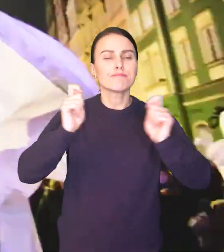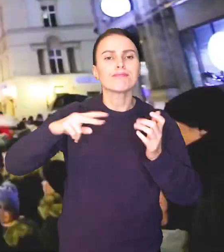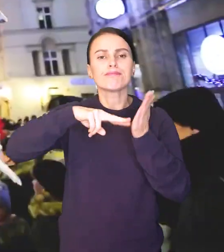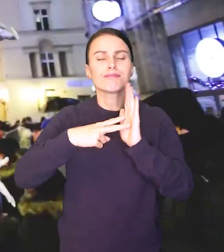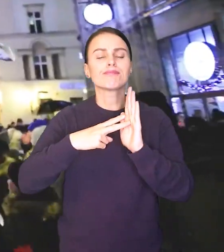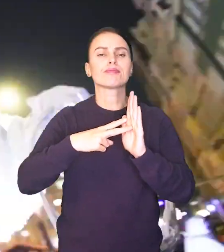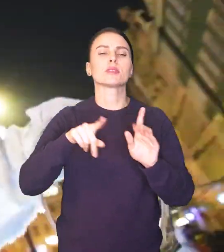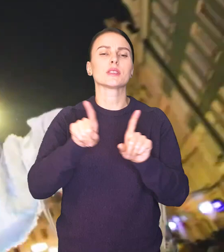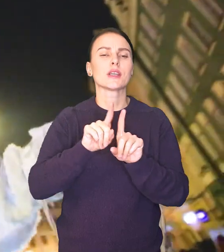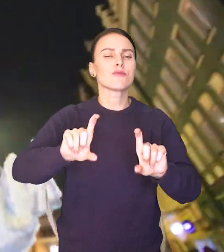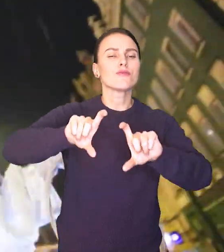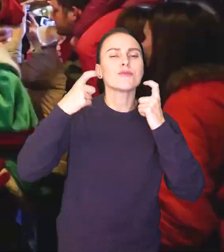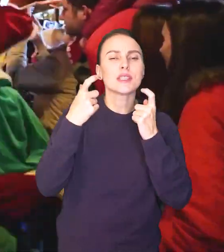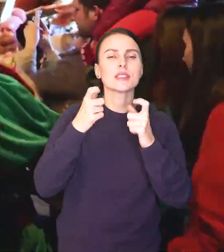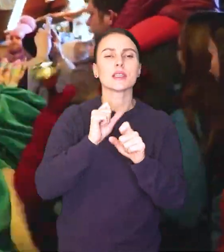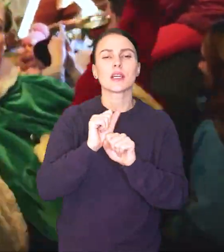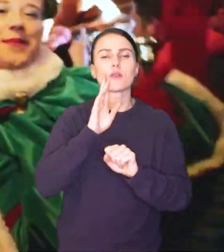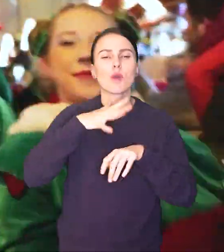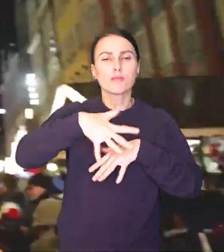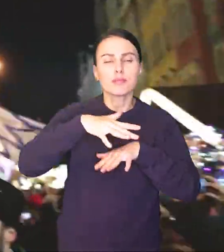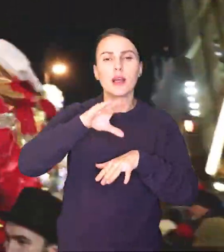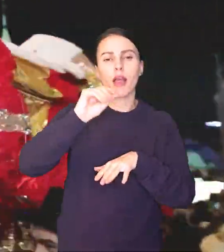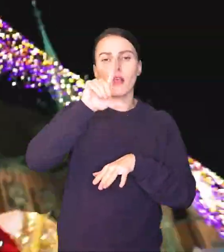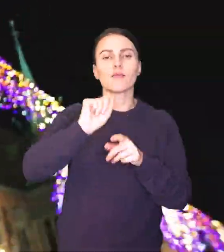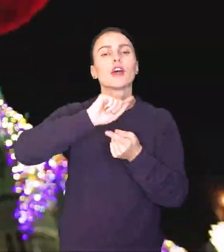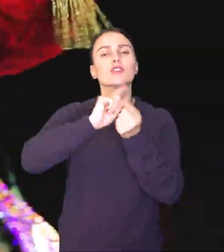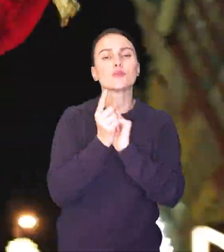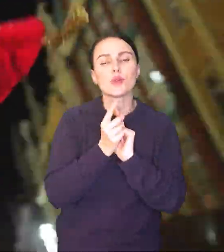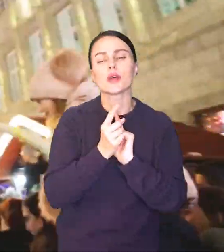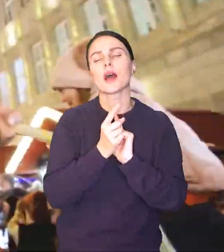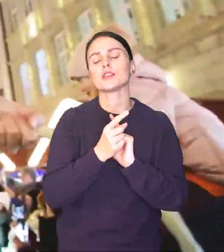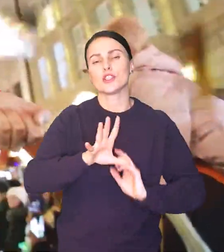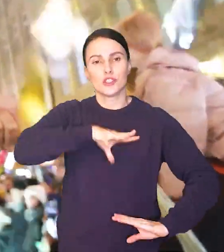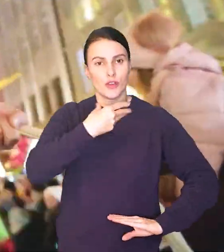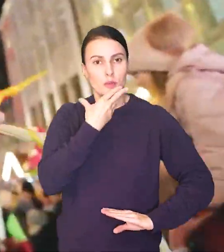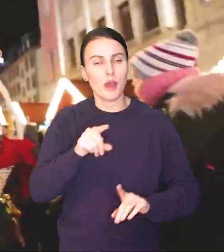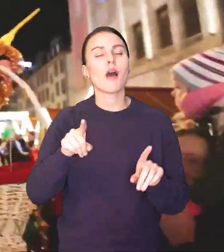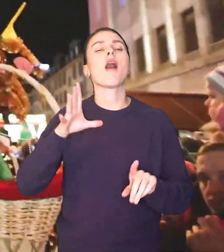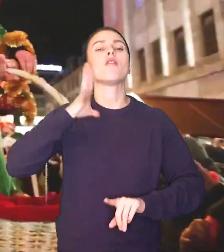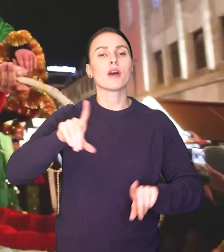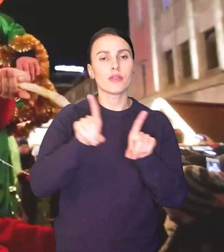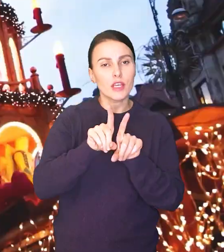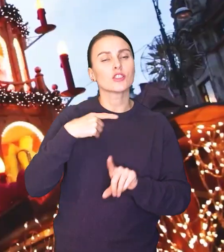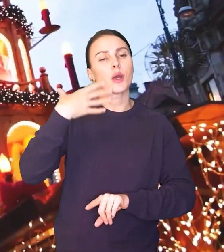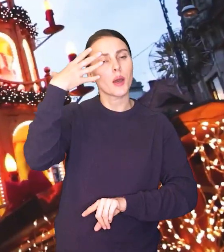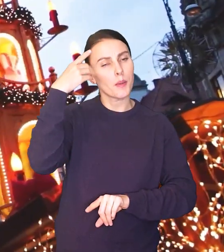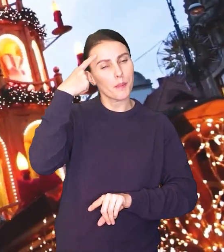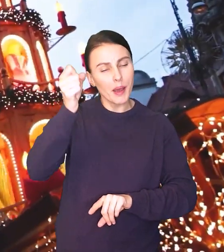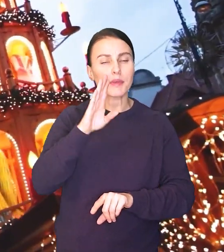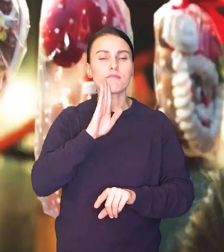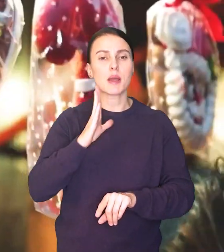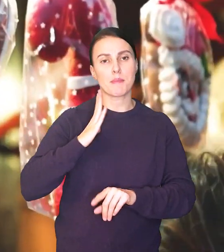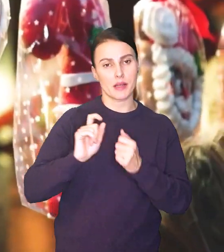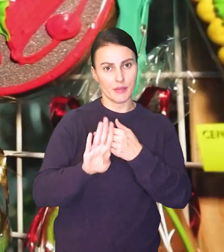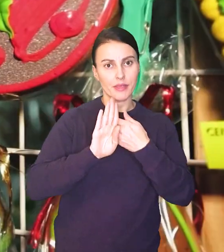oraz nie przewidziano dodatkowych wydarzeń jak Parada Elfów czy spotkanie ze Świętym Mikołajem. Warto też pamiętać o bezpieczeństwie i